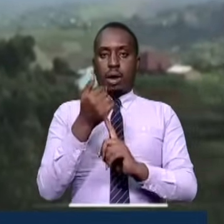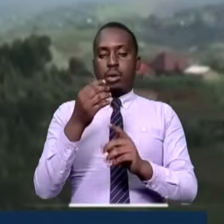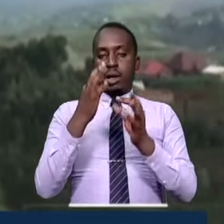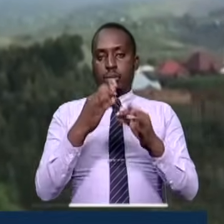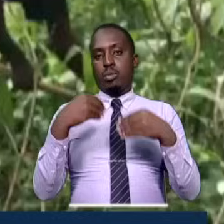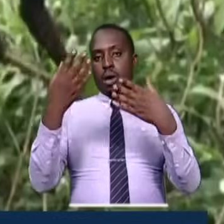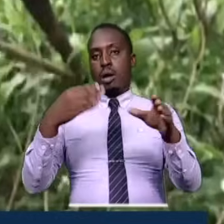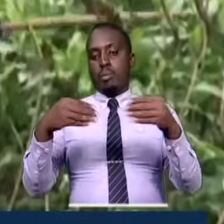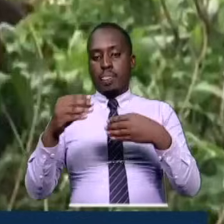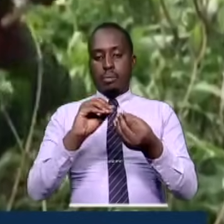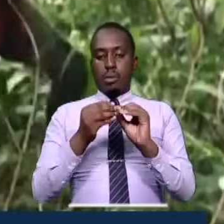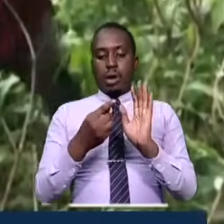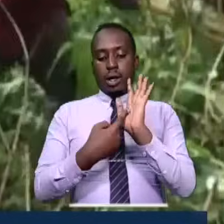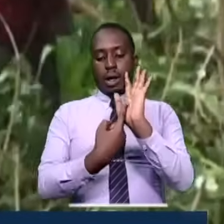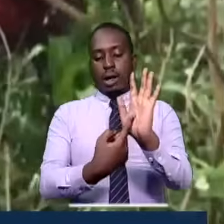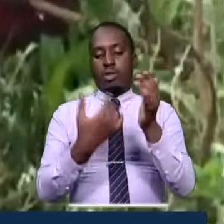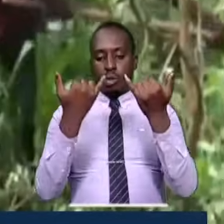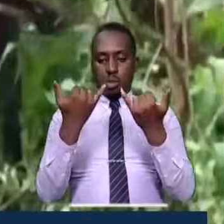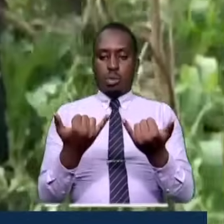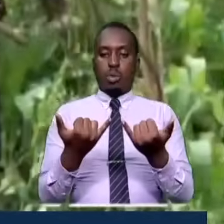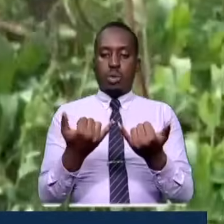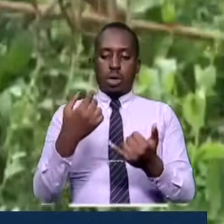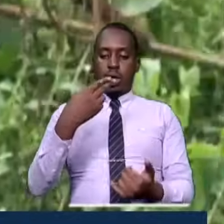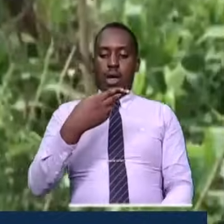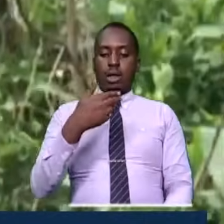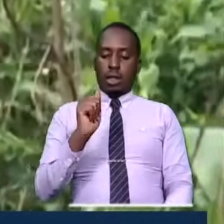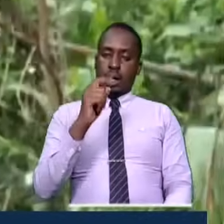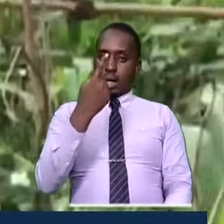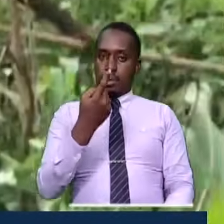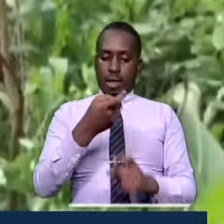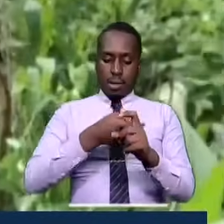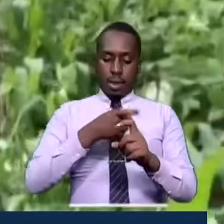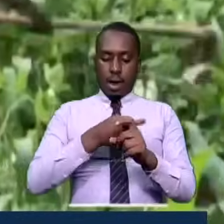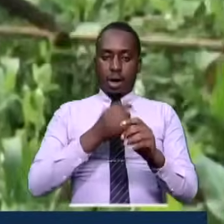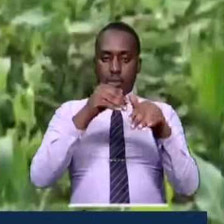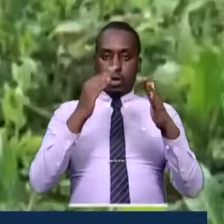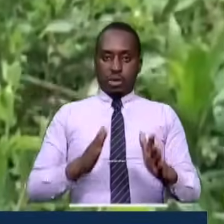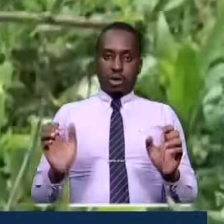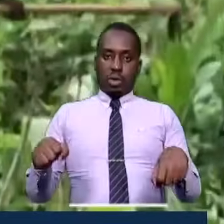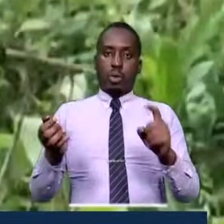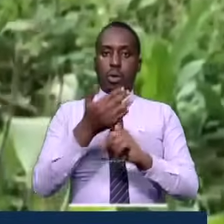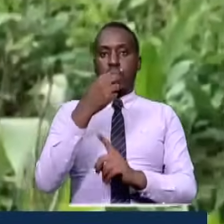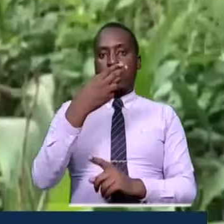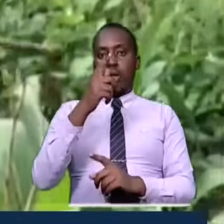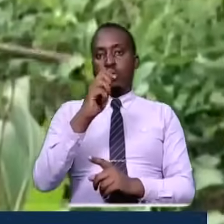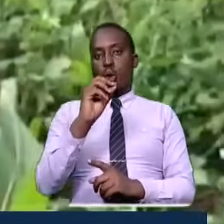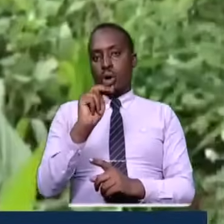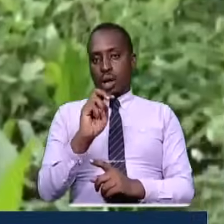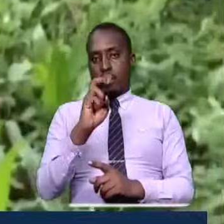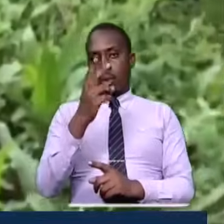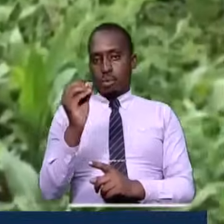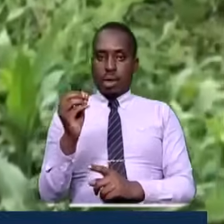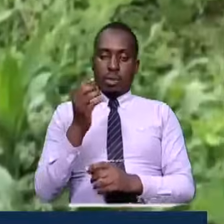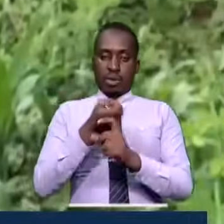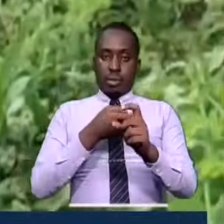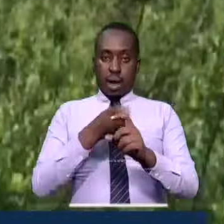n'amasoko imibare igaragaza ko kuri ubu kuri hektari imwe y'ibirayi umuhinzi ashobora gusarura tone zisaga 20 z'ibirayi